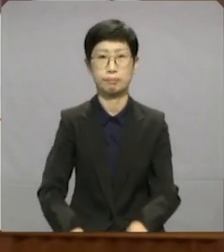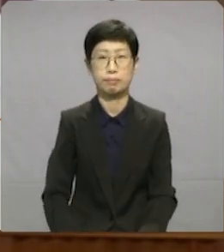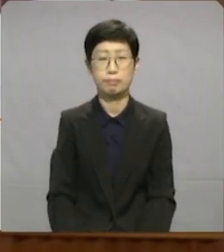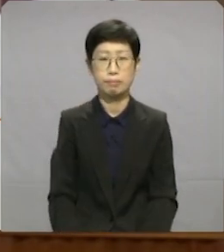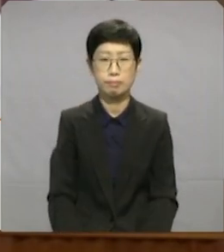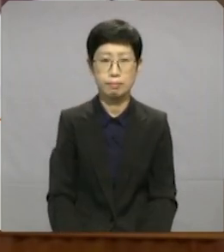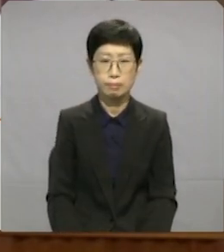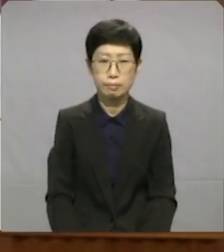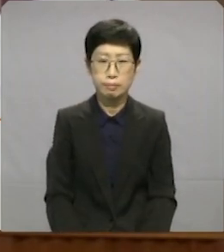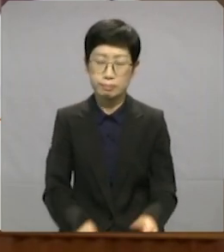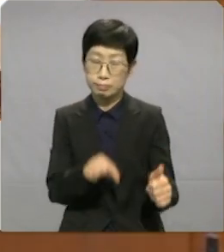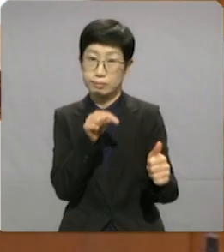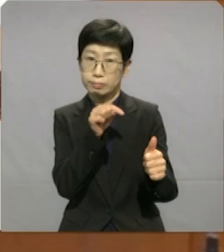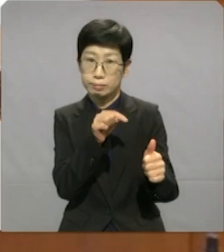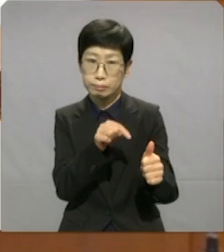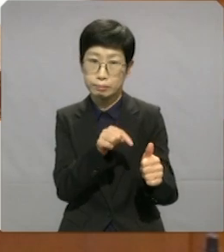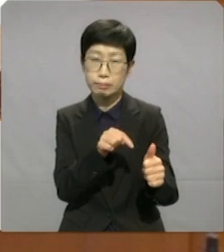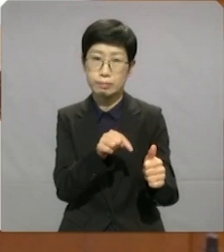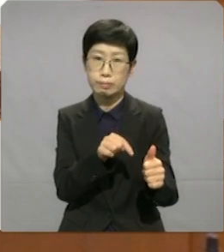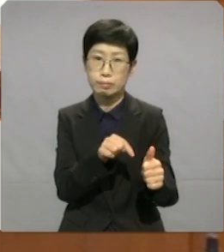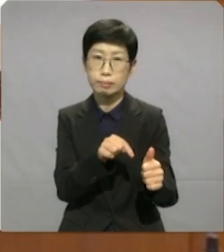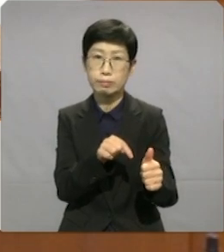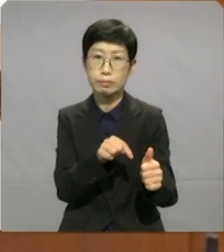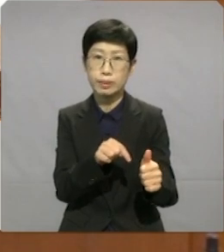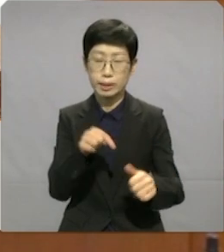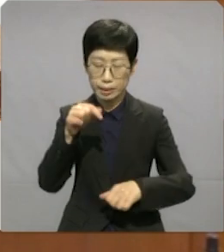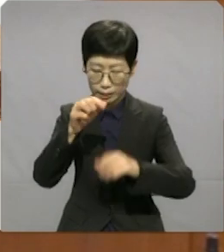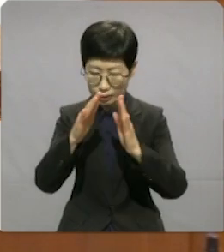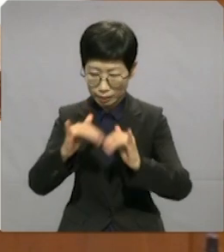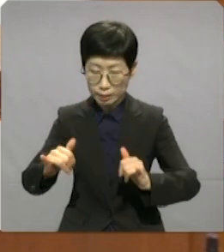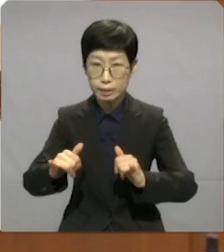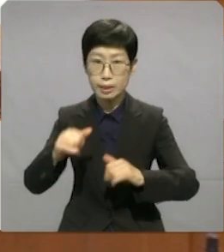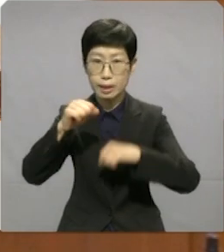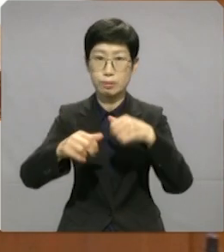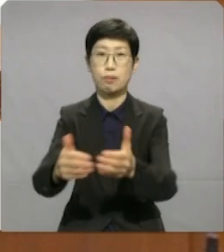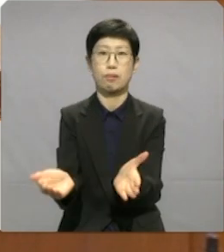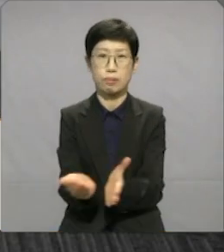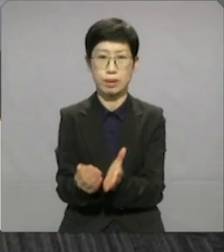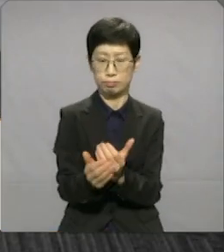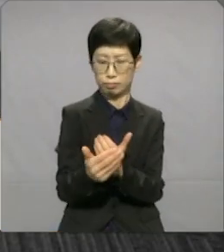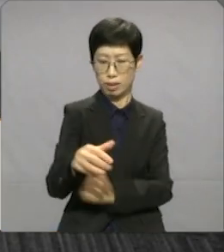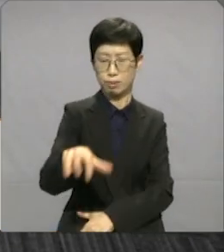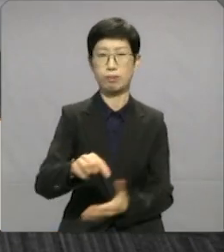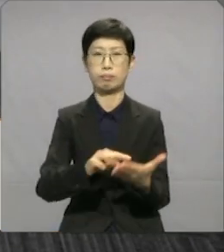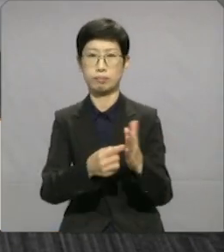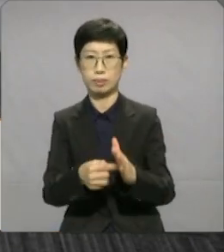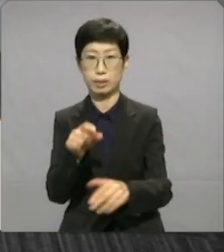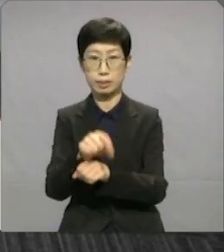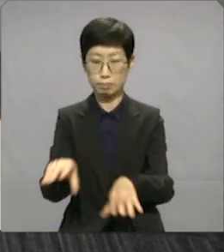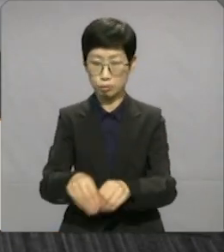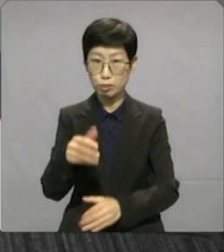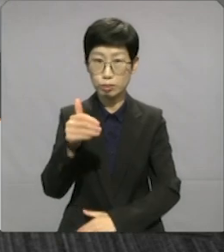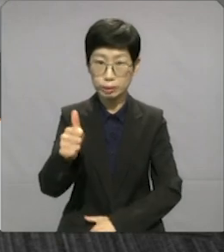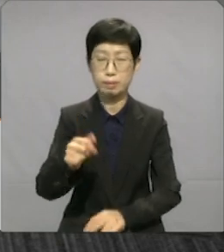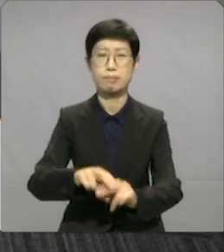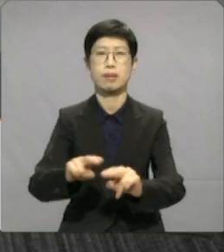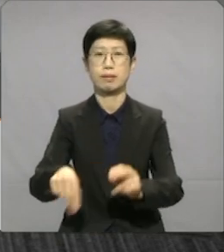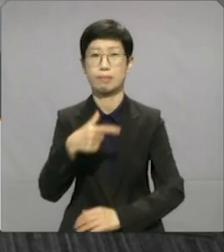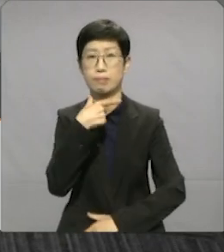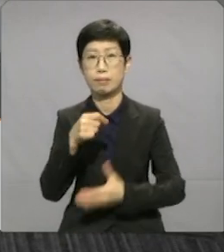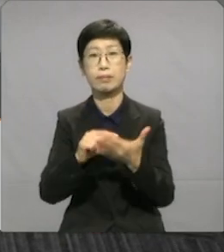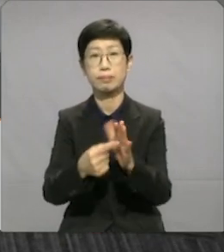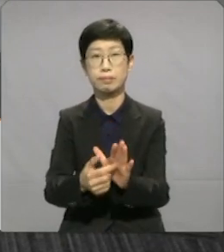리센 전총리는 전날 집권 인민행동당 전당대회에서 당 사무총장직 사임 의사를